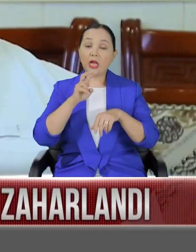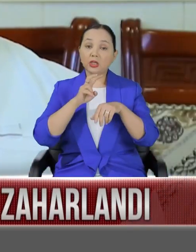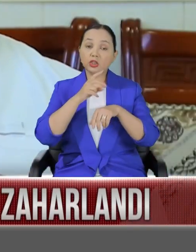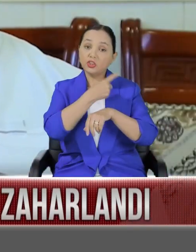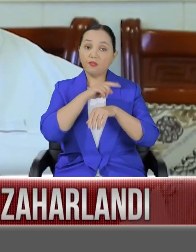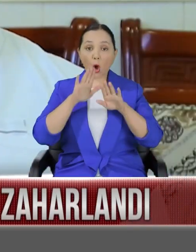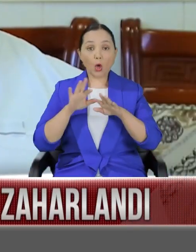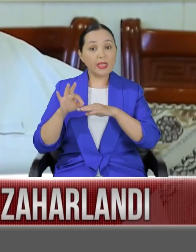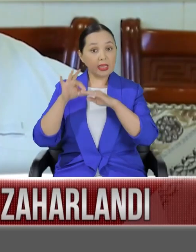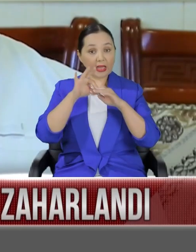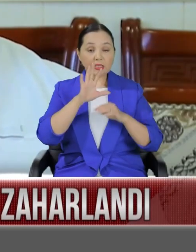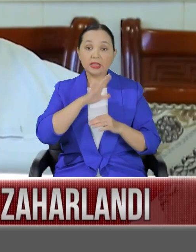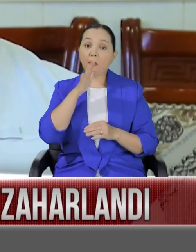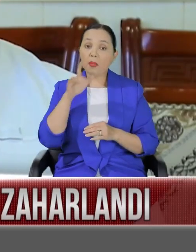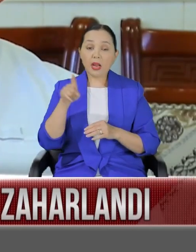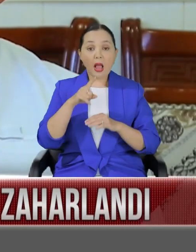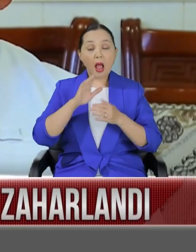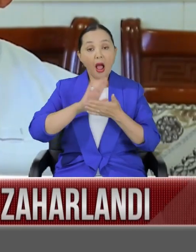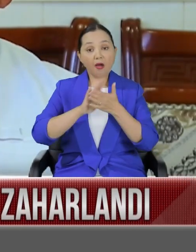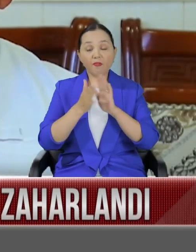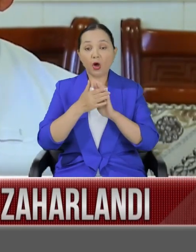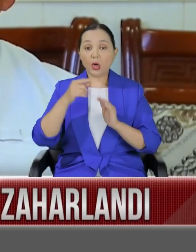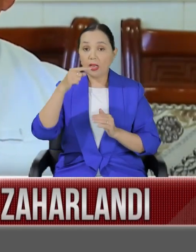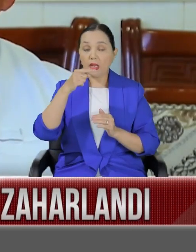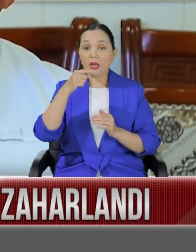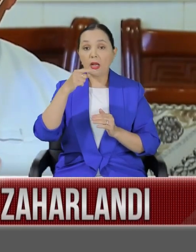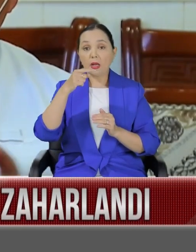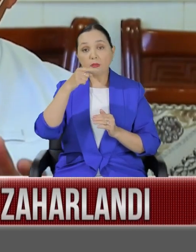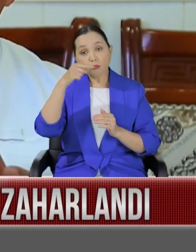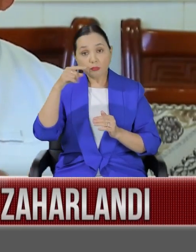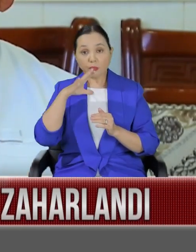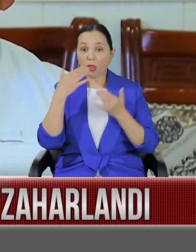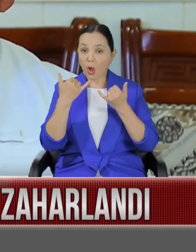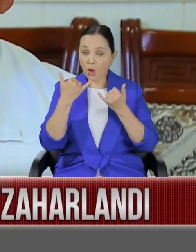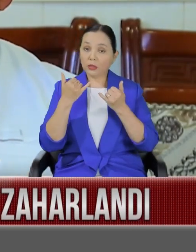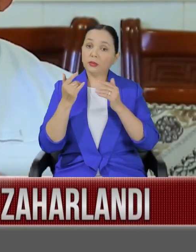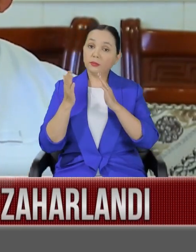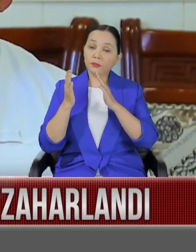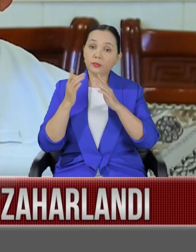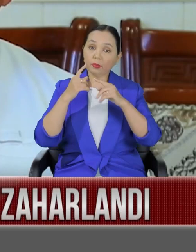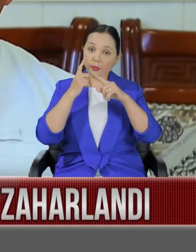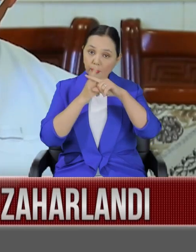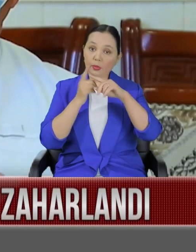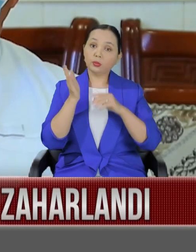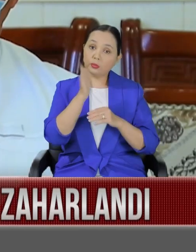Shifoxonaga yetkazilgan paytda ahvoldan ancha ijobiy tomonga o'zgargan aziz bemorlar bemalol muloqotga kira oladi